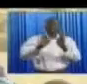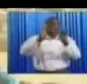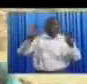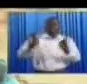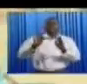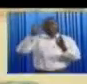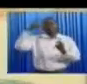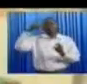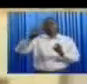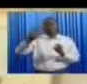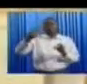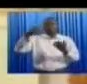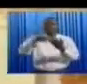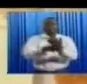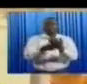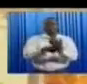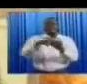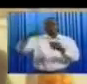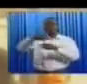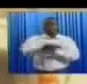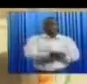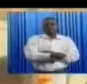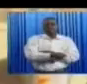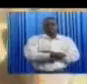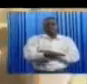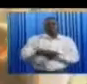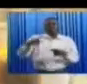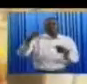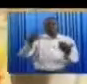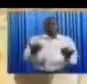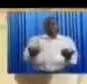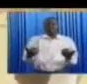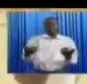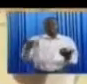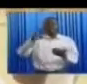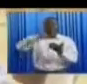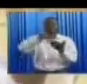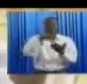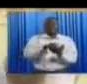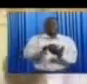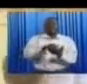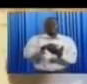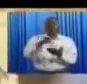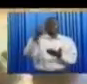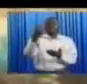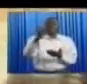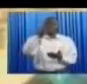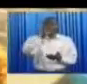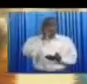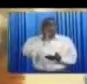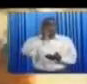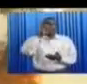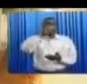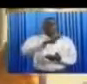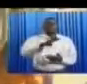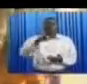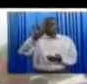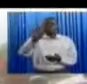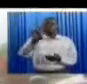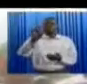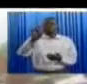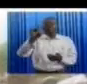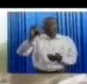jour. Désormais, à partir du réseau ONEA centre de Dori, de ce château d'eau et de 48 bonnes